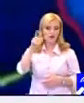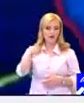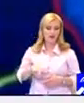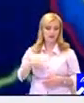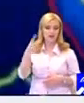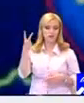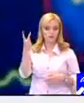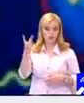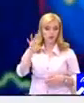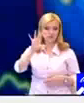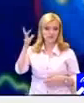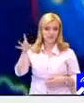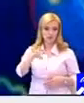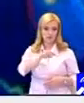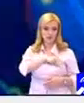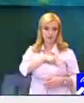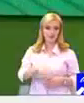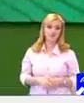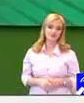de argint la cuplu și la grup.